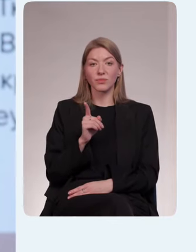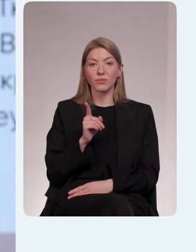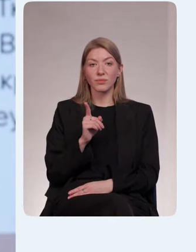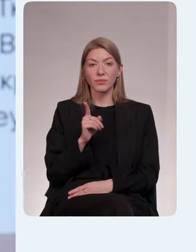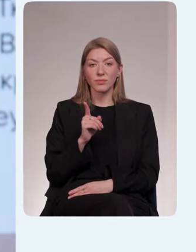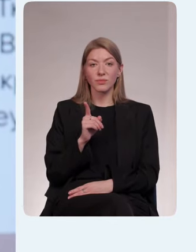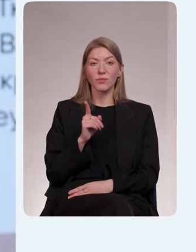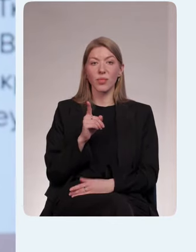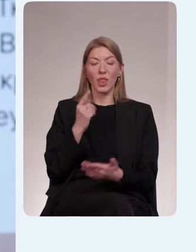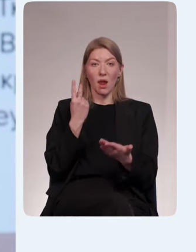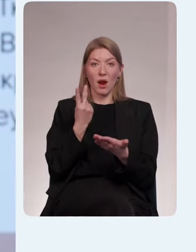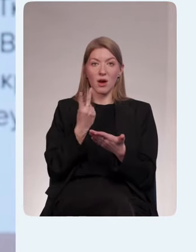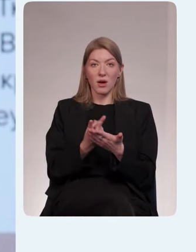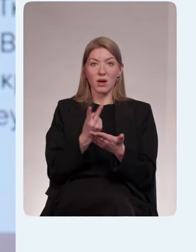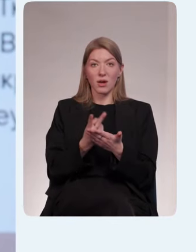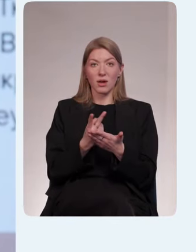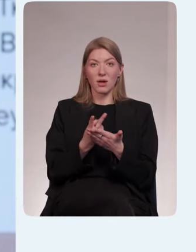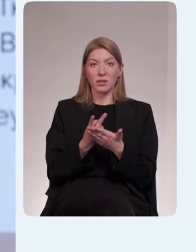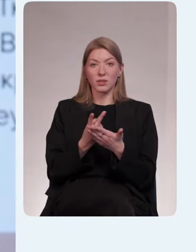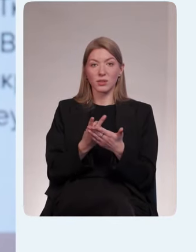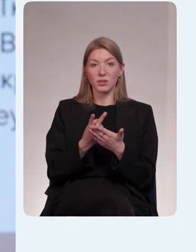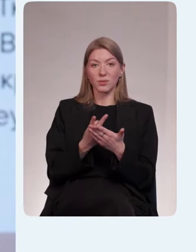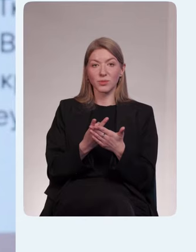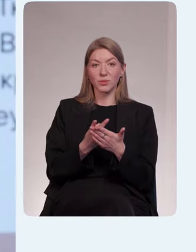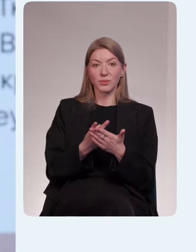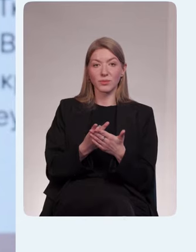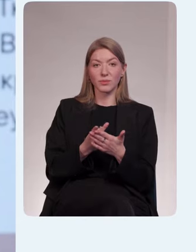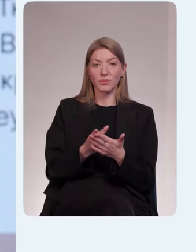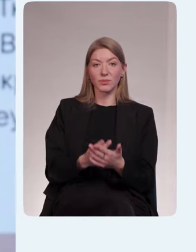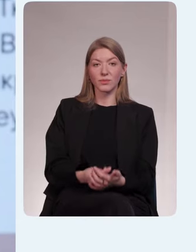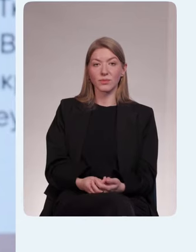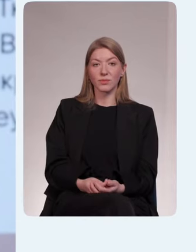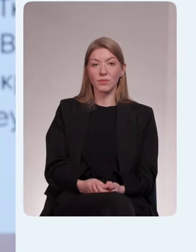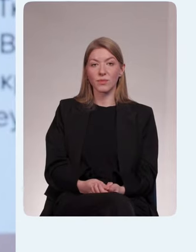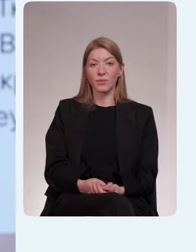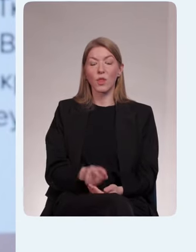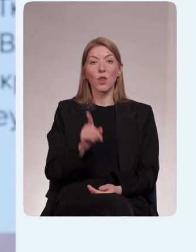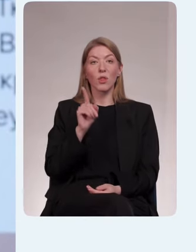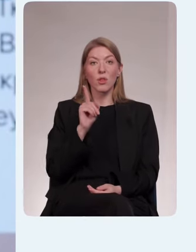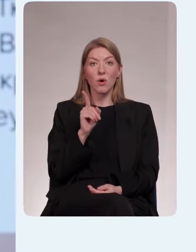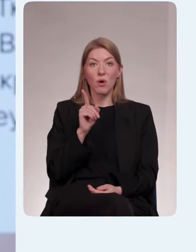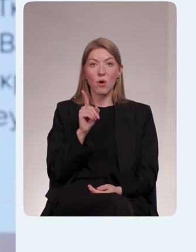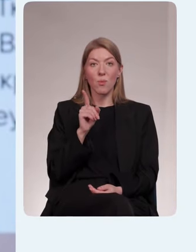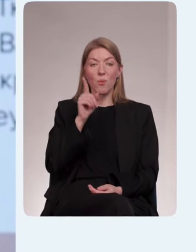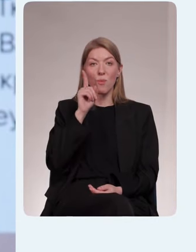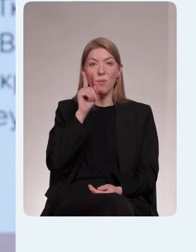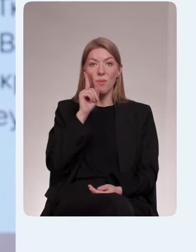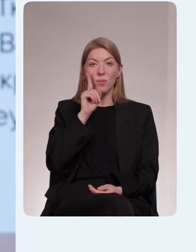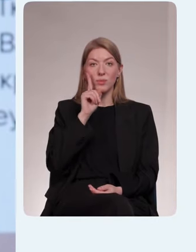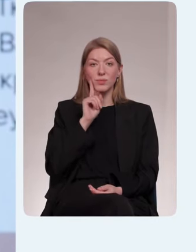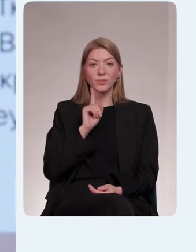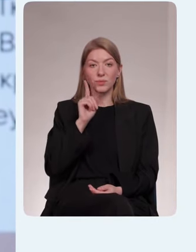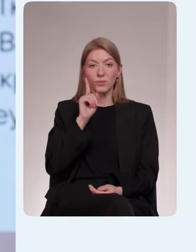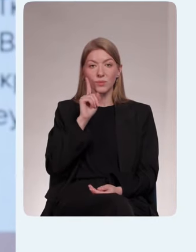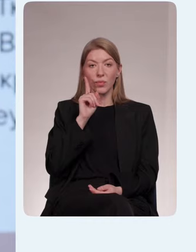стоит, пока одна я еле двигаюсь. Но меня волнует больше то, что пока что придумали, чем